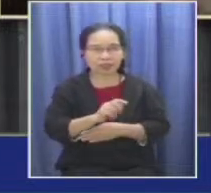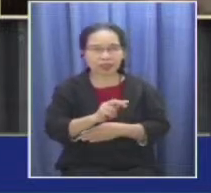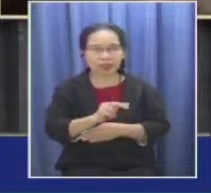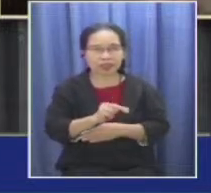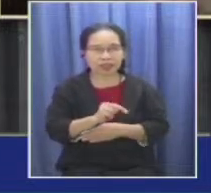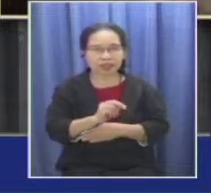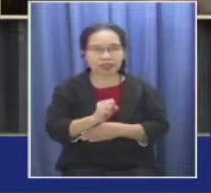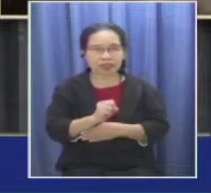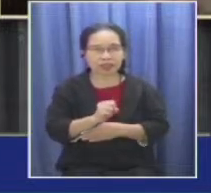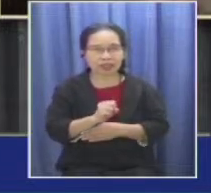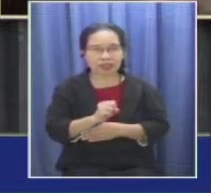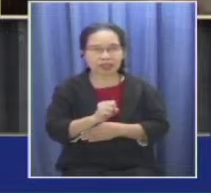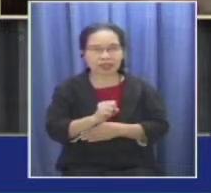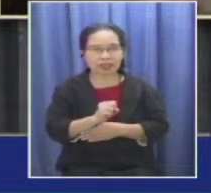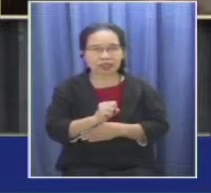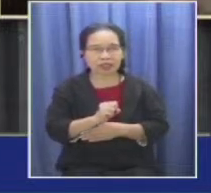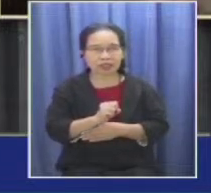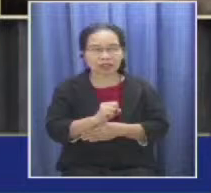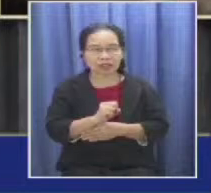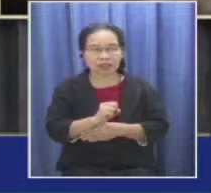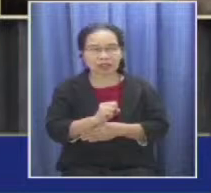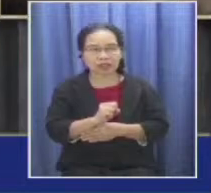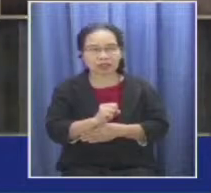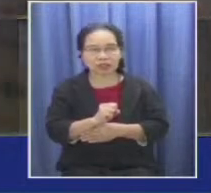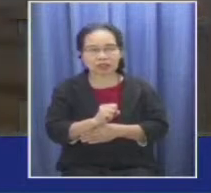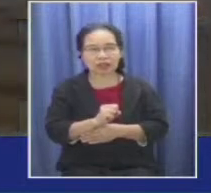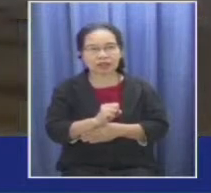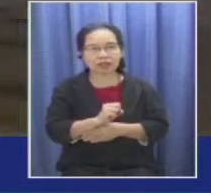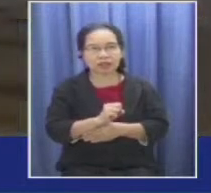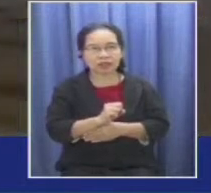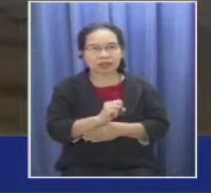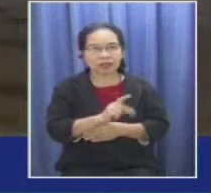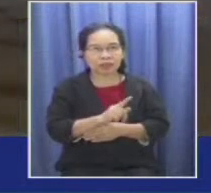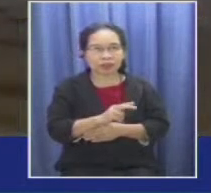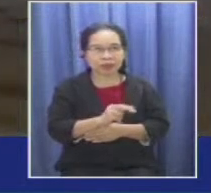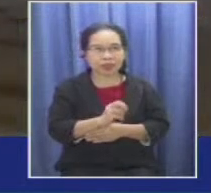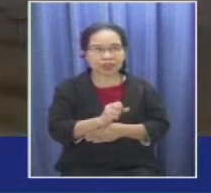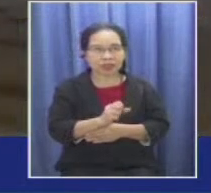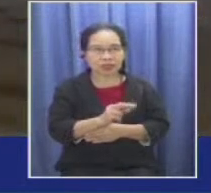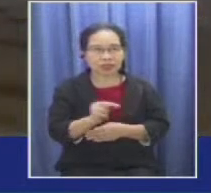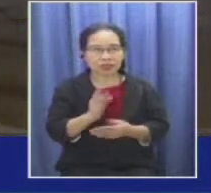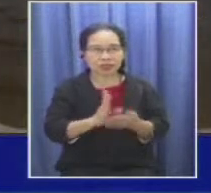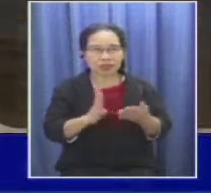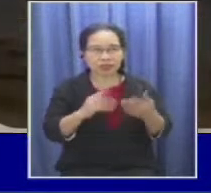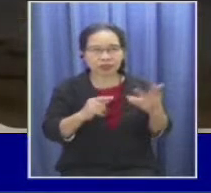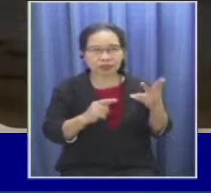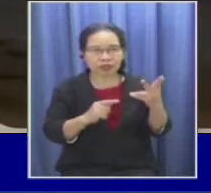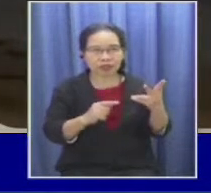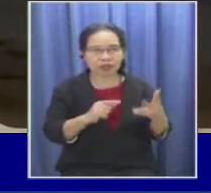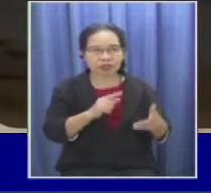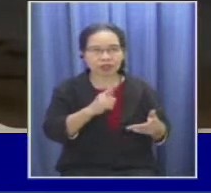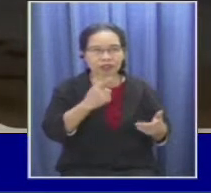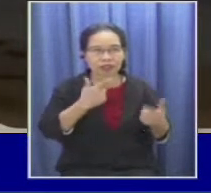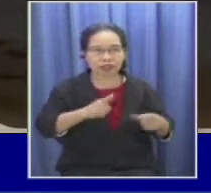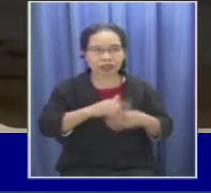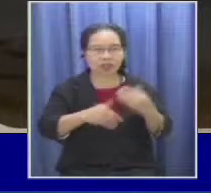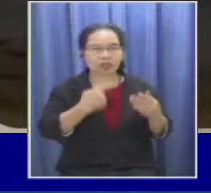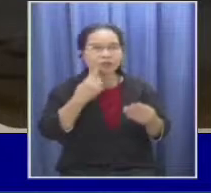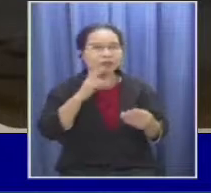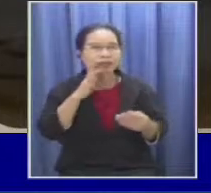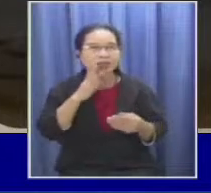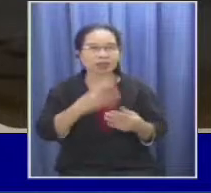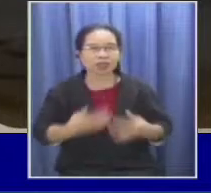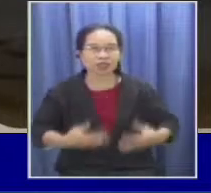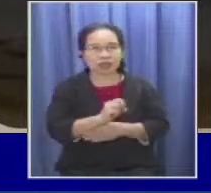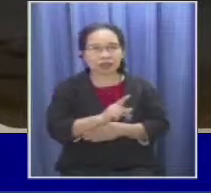Yaguna Monenia Kumum, Siabon in every water training. We are a bompire. Yankin can office of one metin Madia